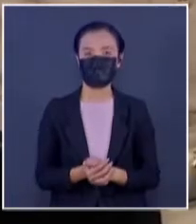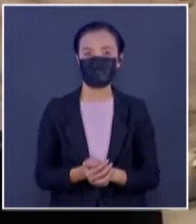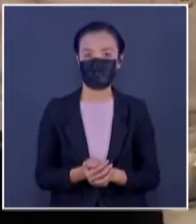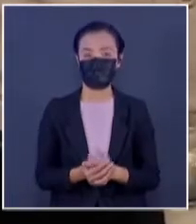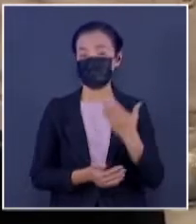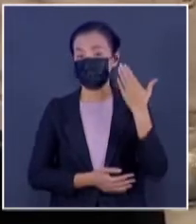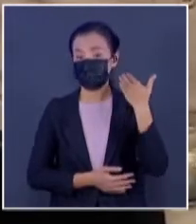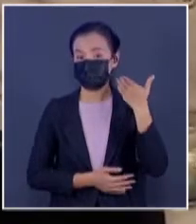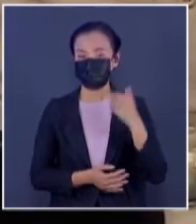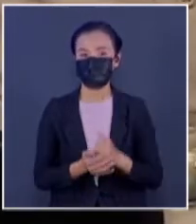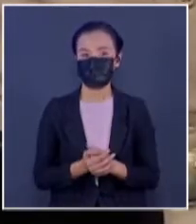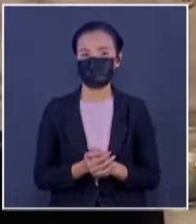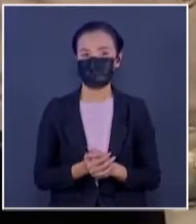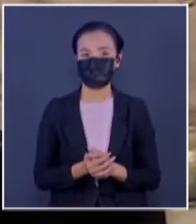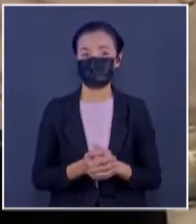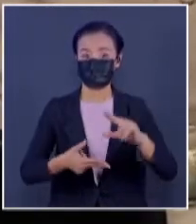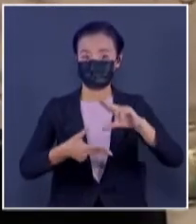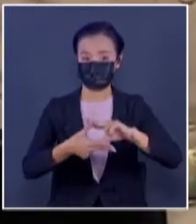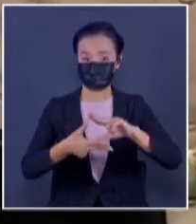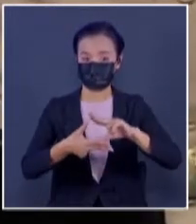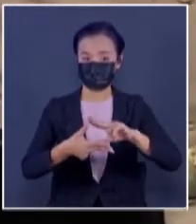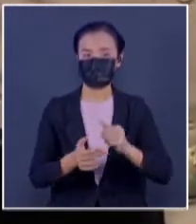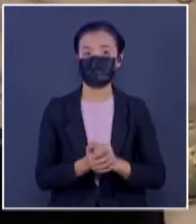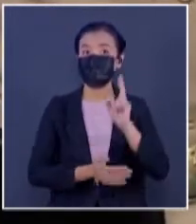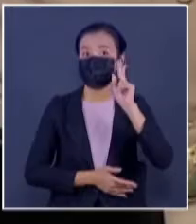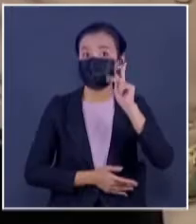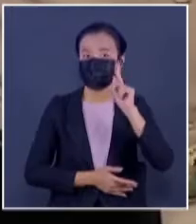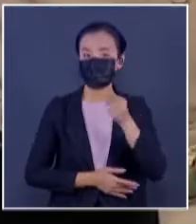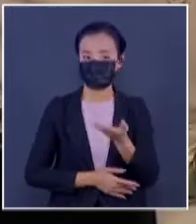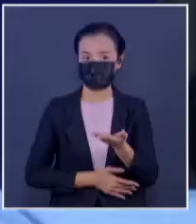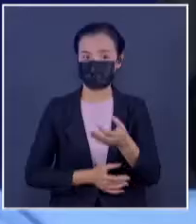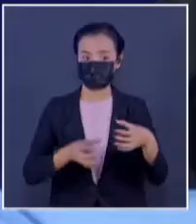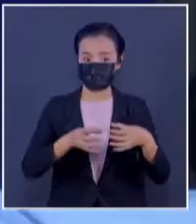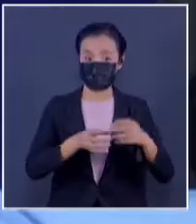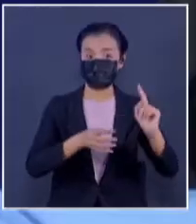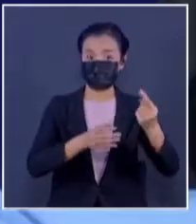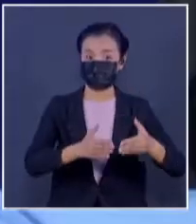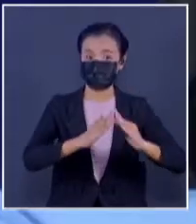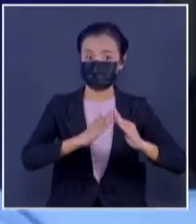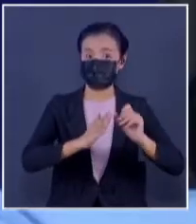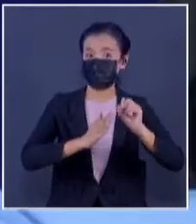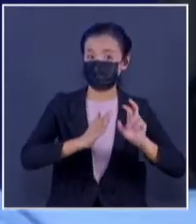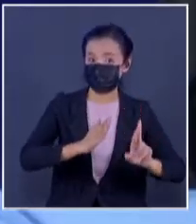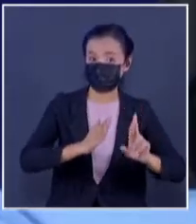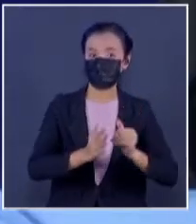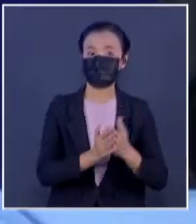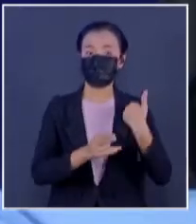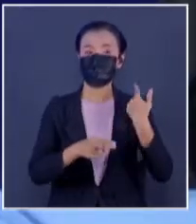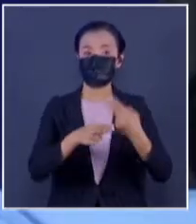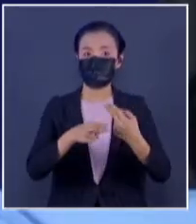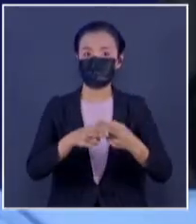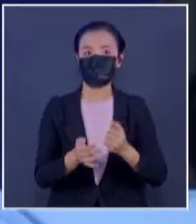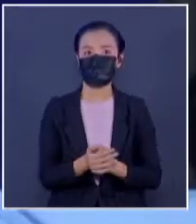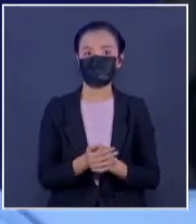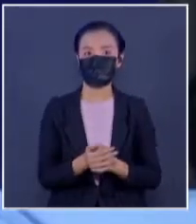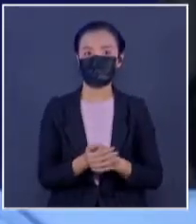านี้ช่วงที่มีกระแสภายในพลังประชารัฐเนี่ยมีข่าวว่าปลัดชิงจะไปตั้งพรรคเหมือนจะเป็นพรรคสำรองแล้วก็จะมีชื่อของพ